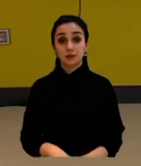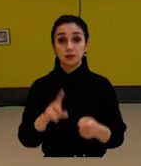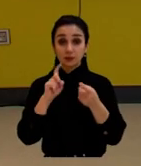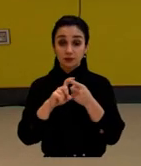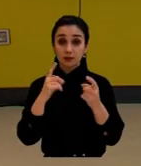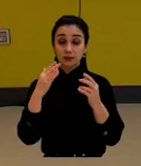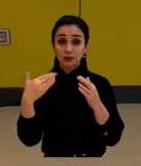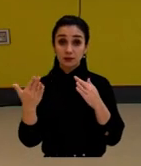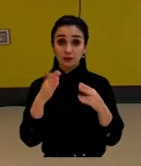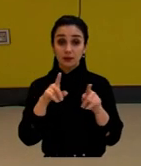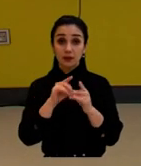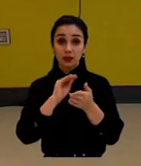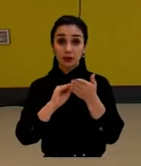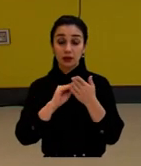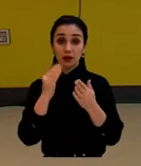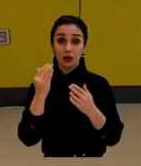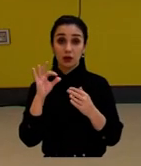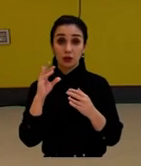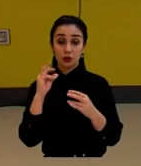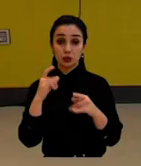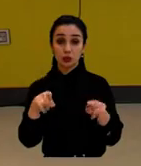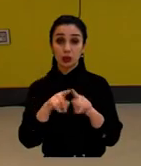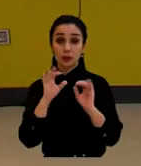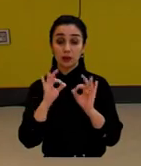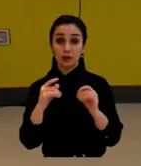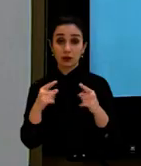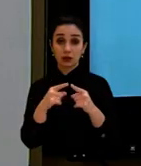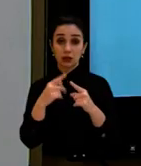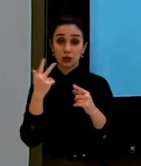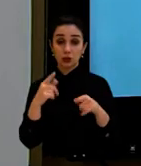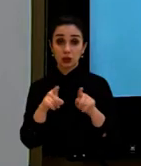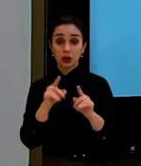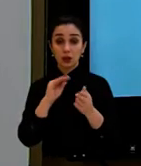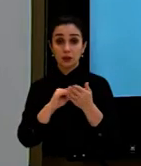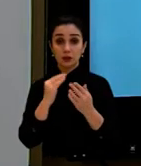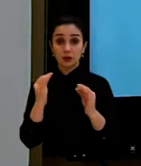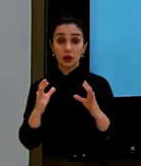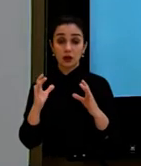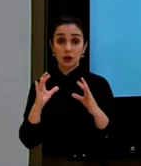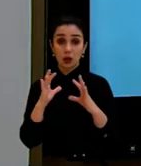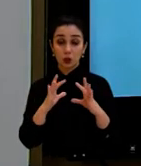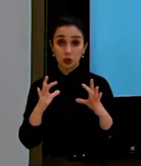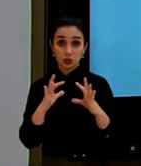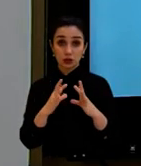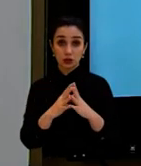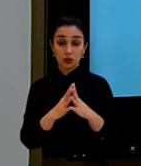Связь между радиусами вписанной окружности в правильный треугольник и описанной около него окружности.